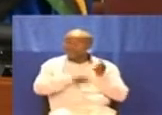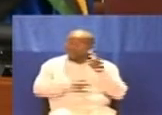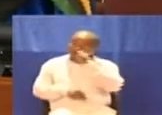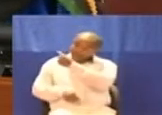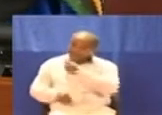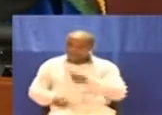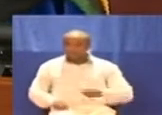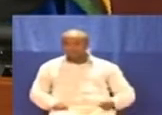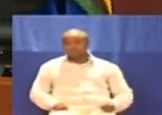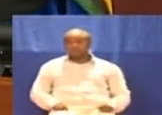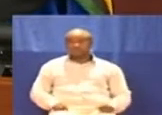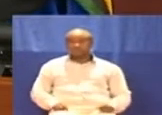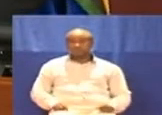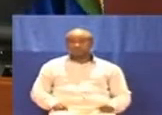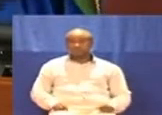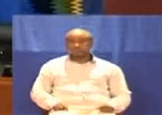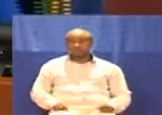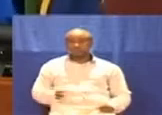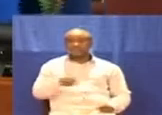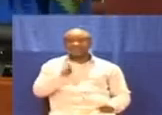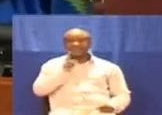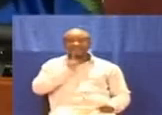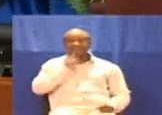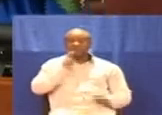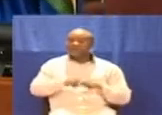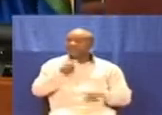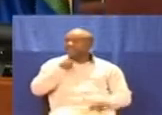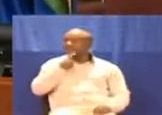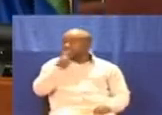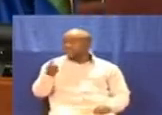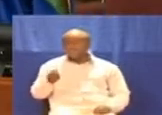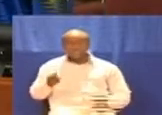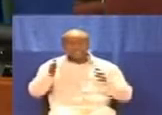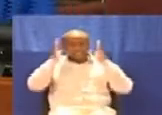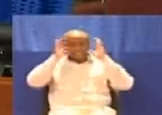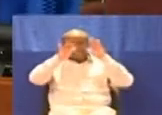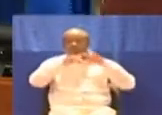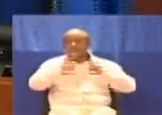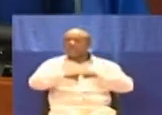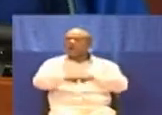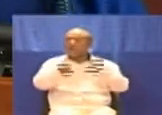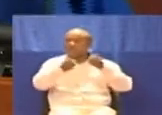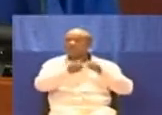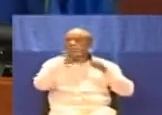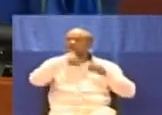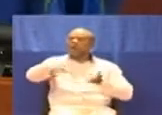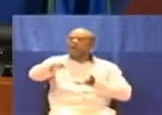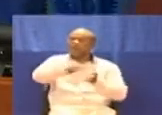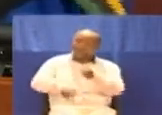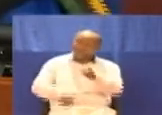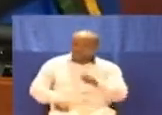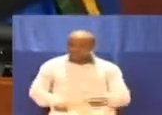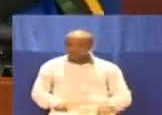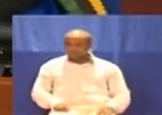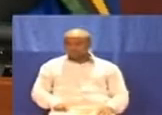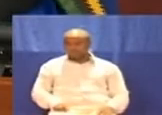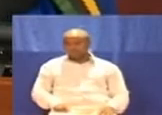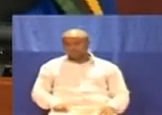ambao kila wakikaa kazi yao kusema bunge hili ndo la ovyo kuliko mabunge yao, watuambie huko walifanya hiyo.